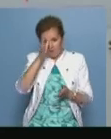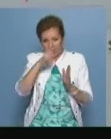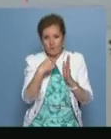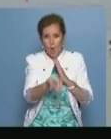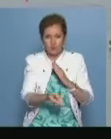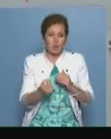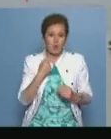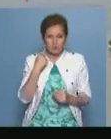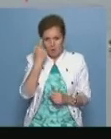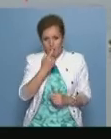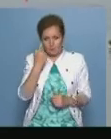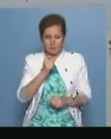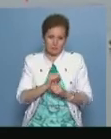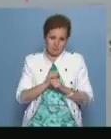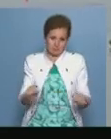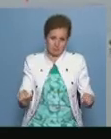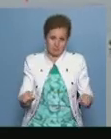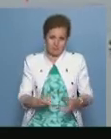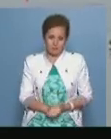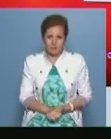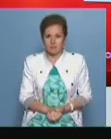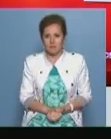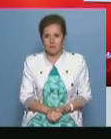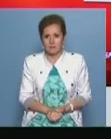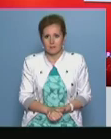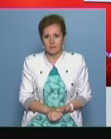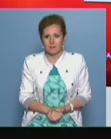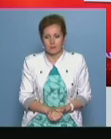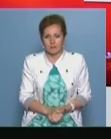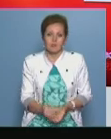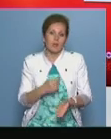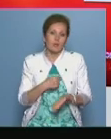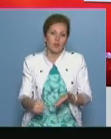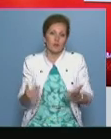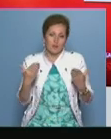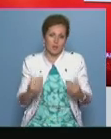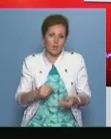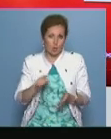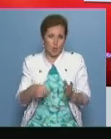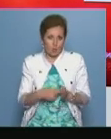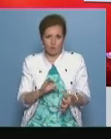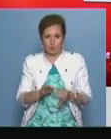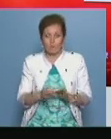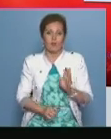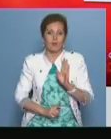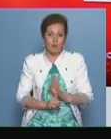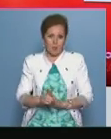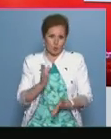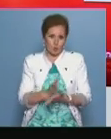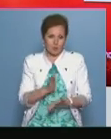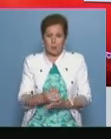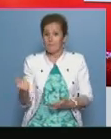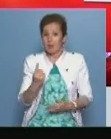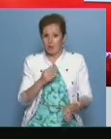Цыгвинцева, Максим Кузнецов, телеканал «Моя Удмуртия». Отмечать День города в Ижевске уже начали. Состоялось первое